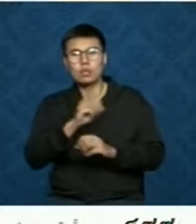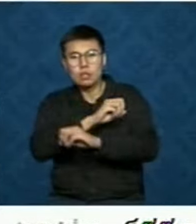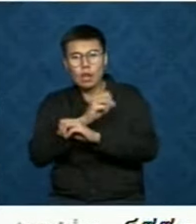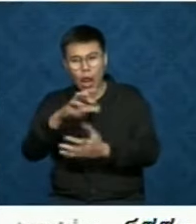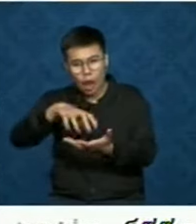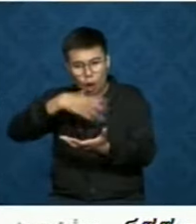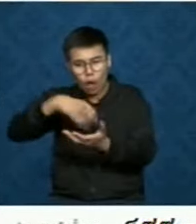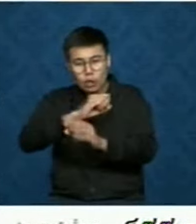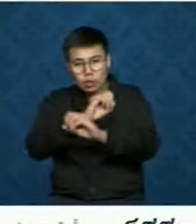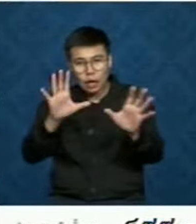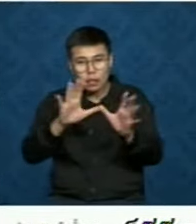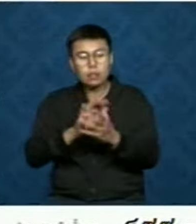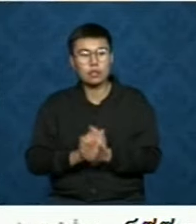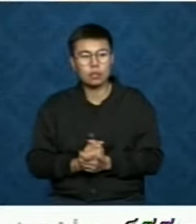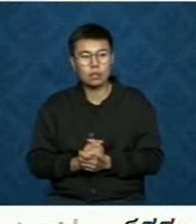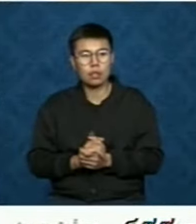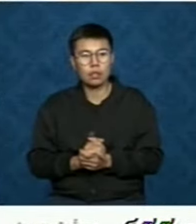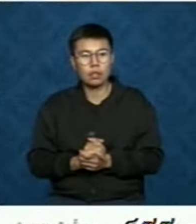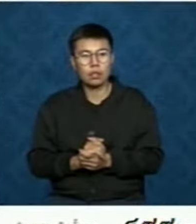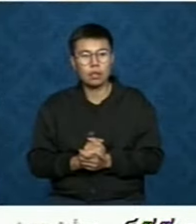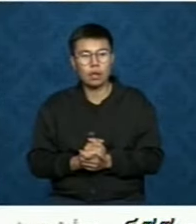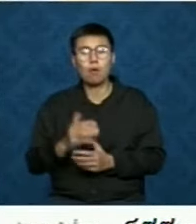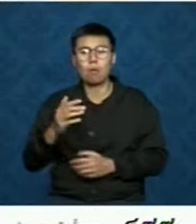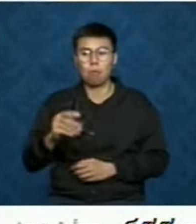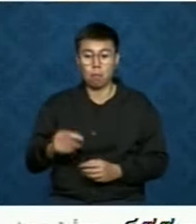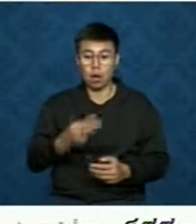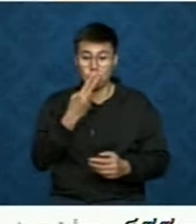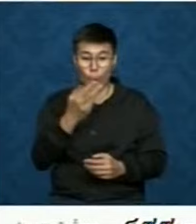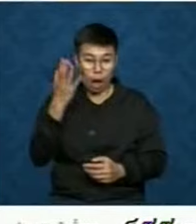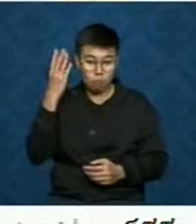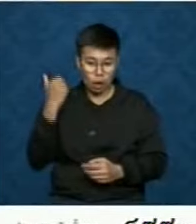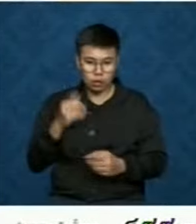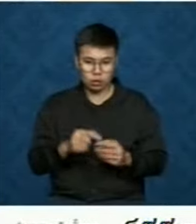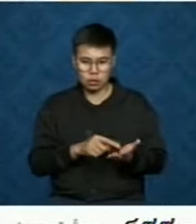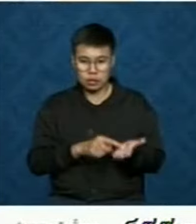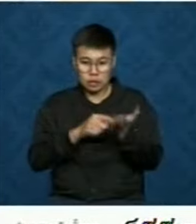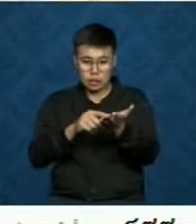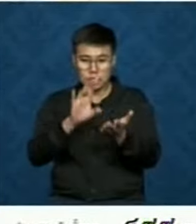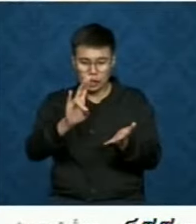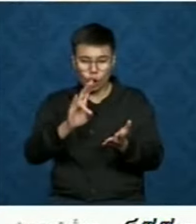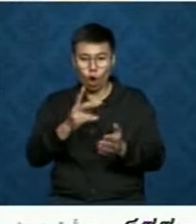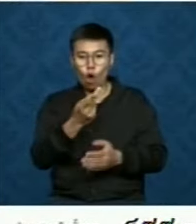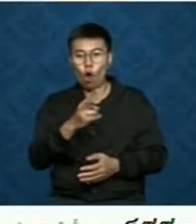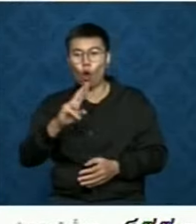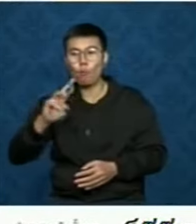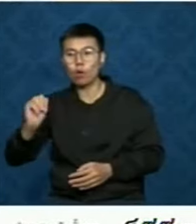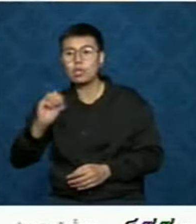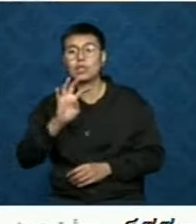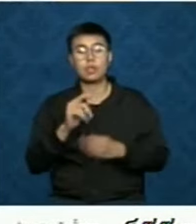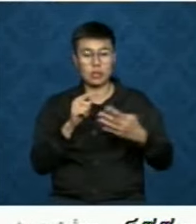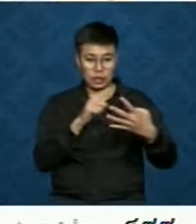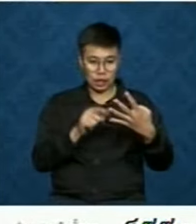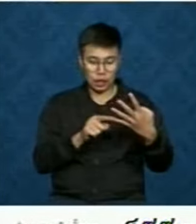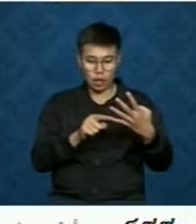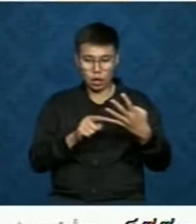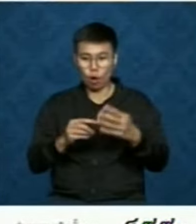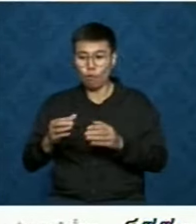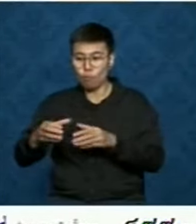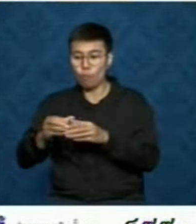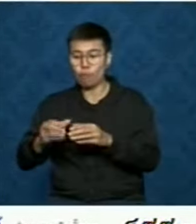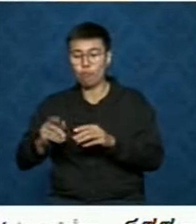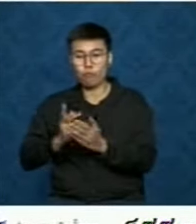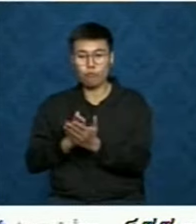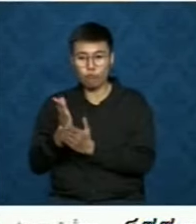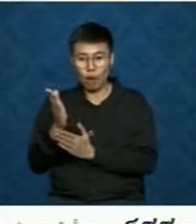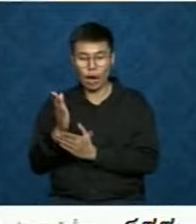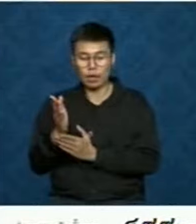มาดีๆเอ่อ 7ร่างครมส่งมาเหลือแค่ 4วิปรัฐบาลบอก 6แล้วของก้าวไกล